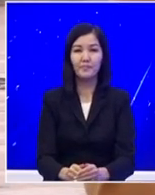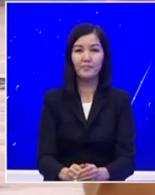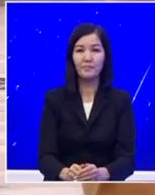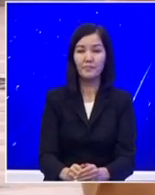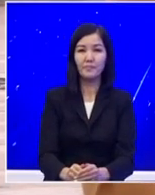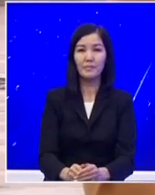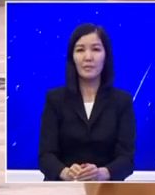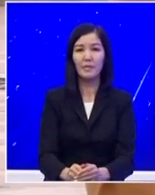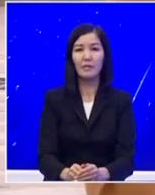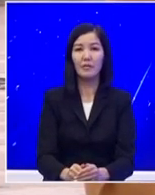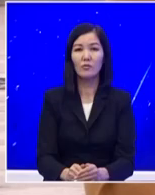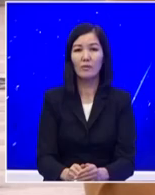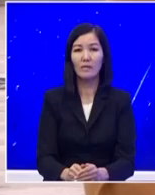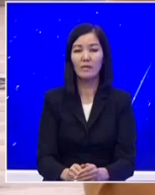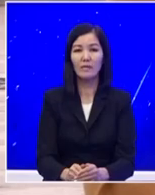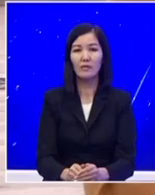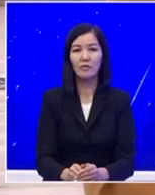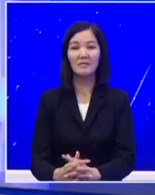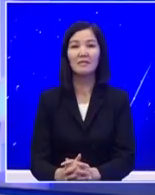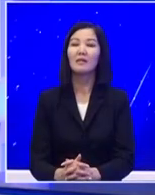телерадио кешенінің көмегімен. Нұрсултан.